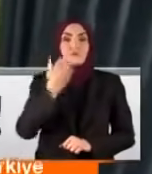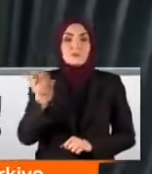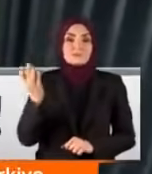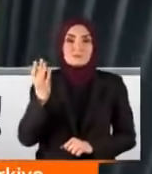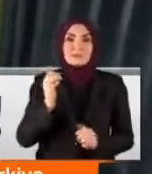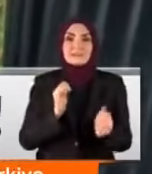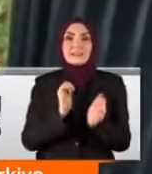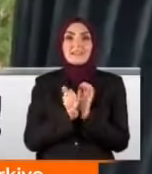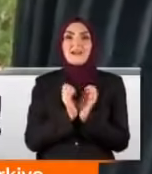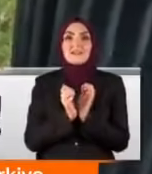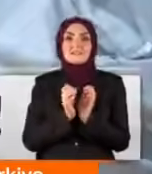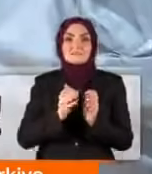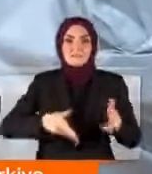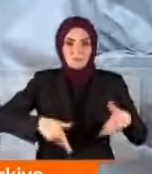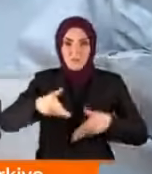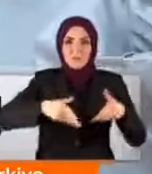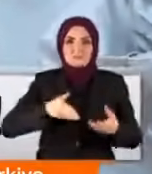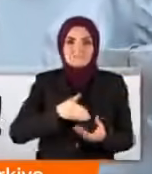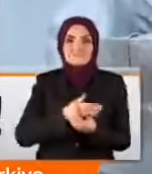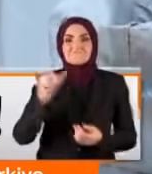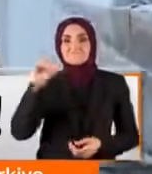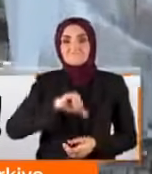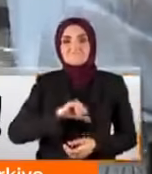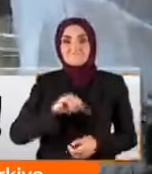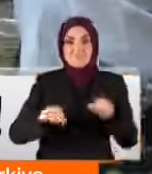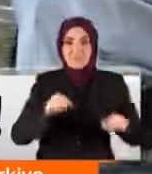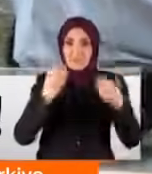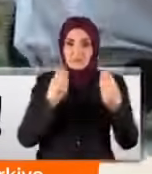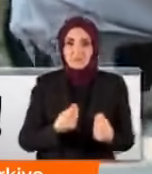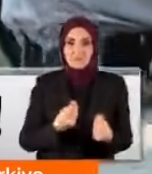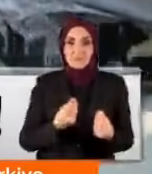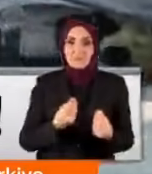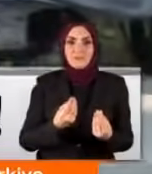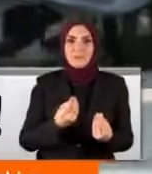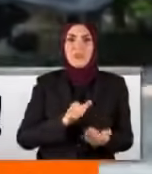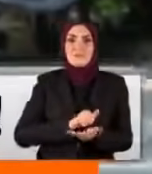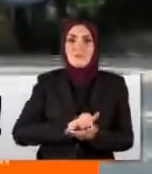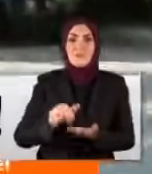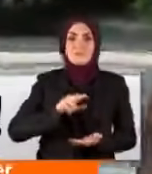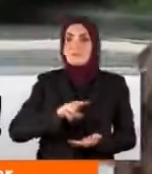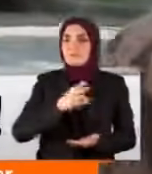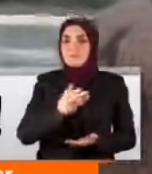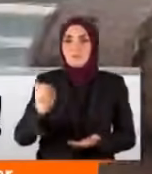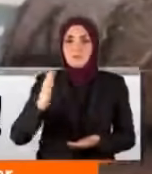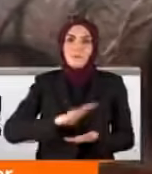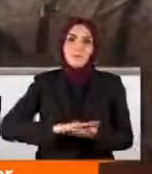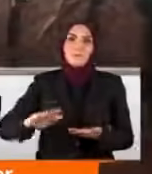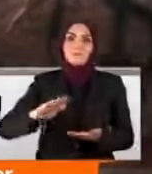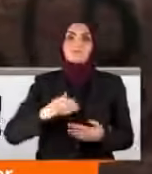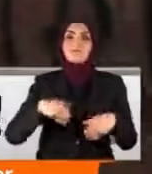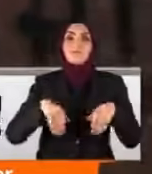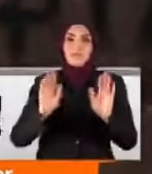Bisikletler bu konuda gerçekten çok iyi olmuş. Elbette ki her yol düz değil. Ulaşılamayan alanlar da var. İşte tam da bu noktada